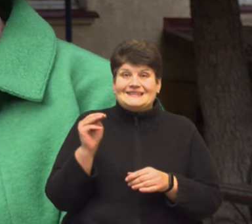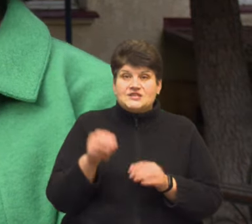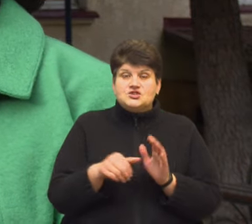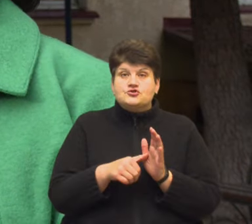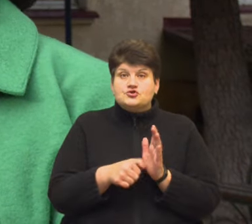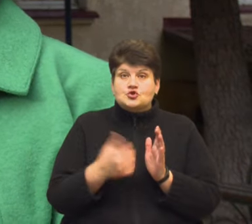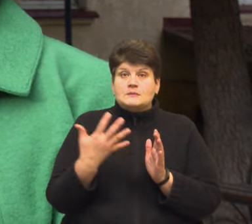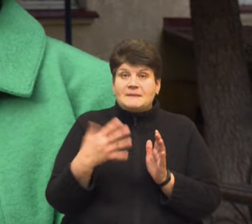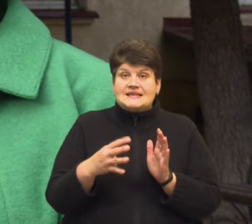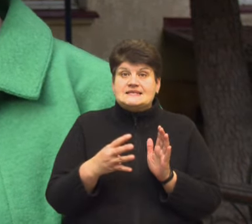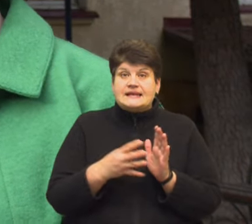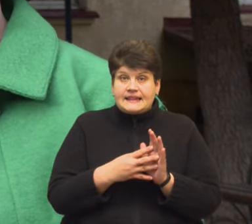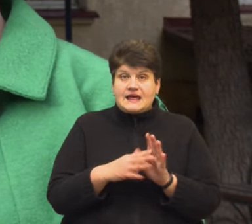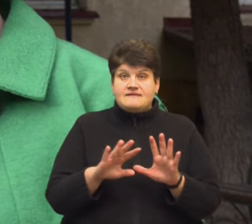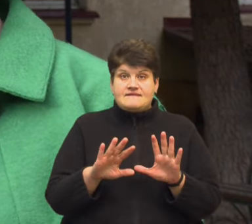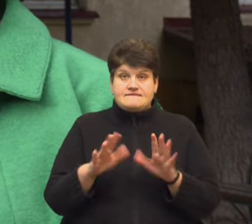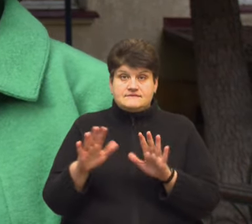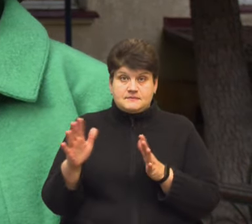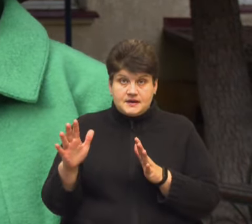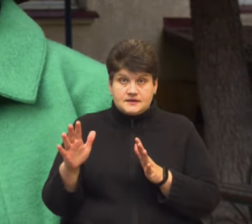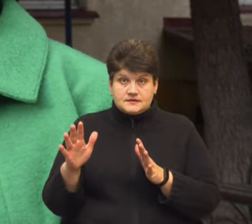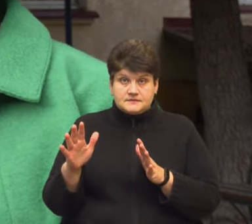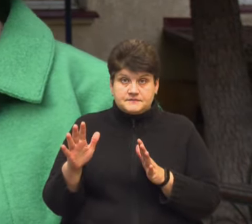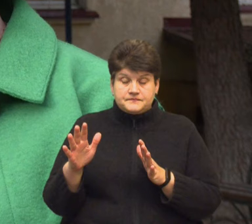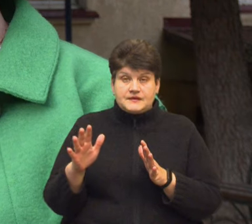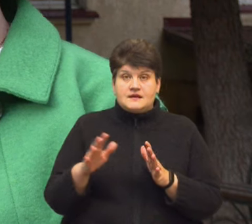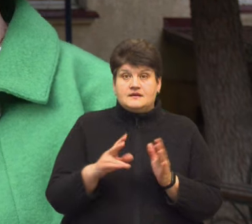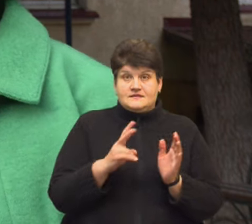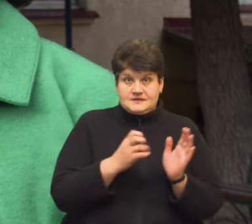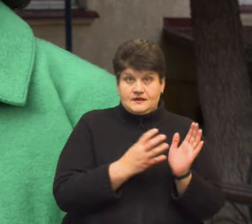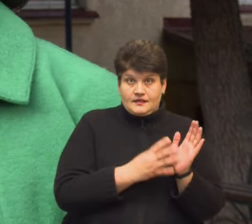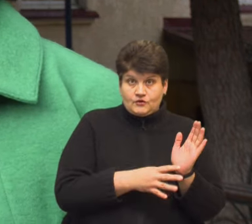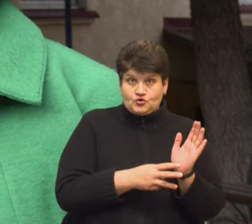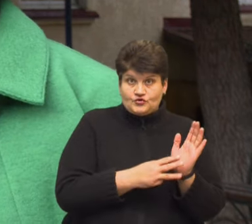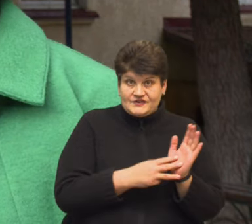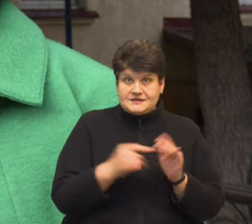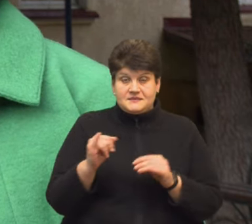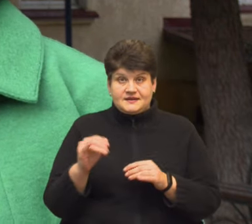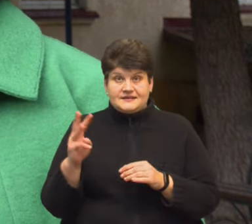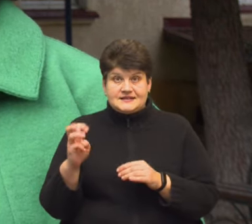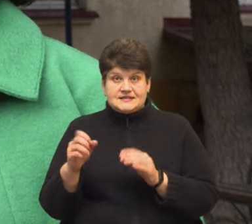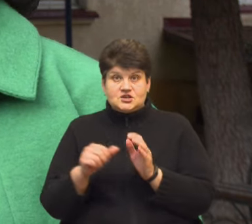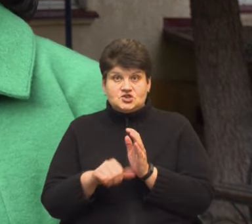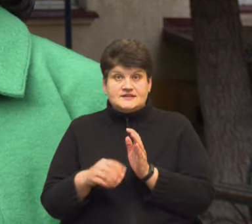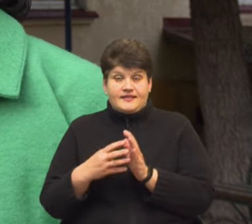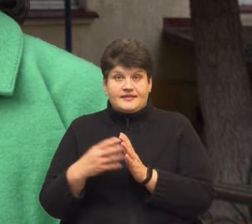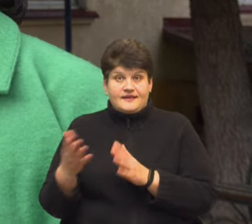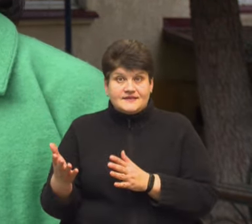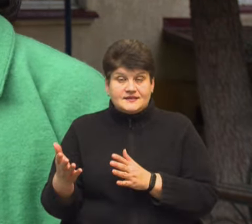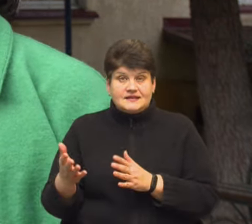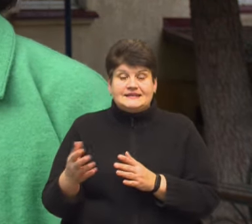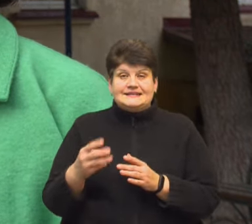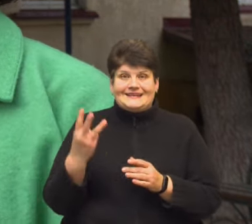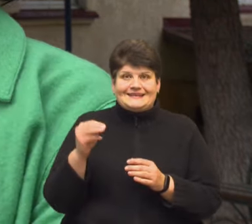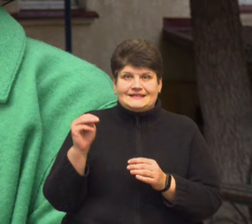3659 випадків 298 і 3659 і 62 спалохи ріст вже був